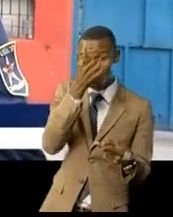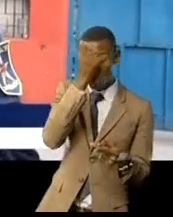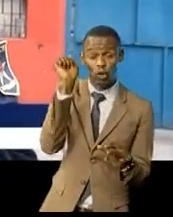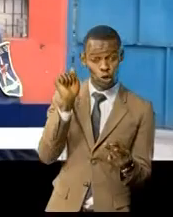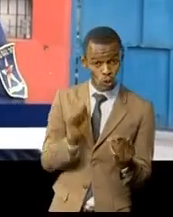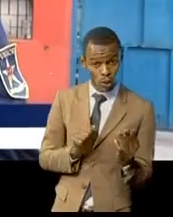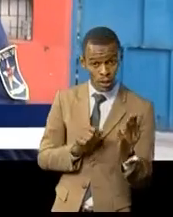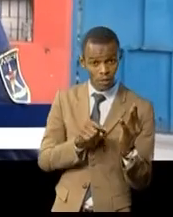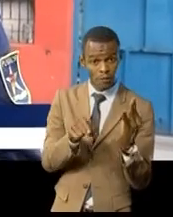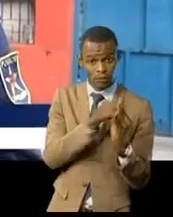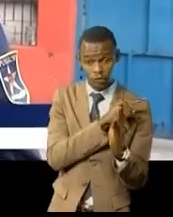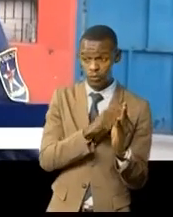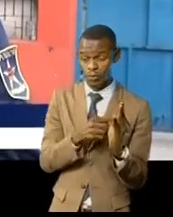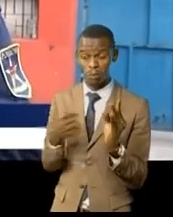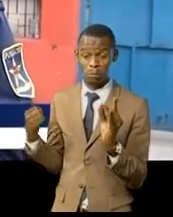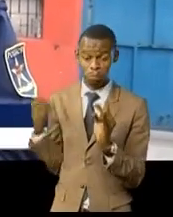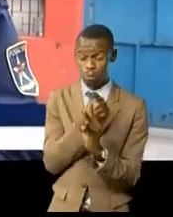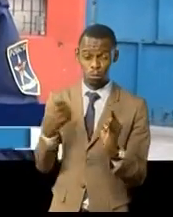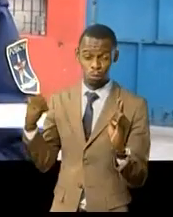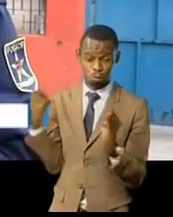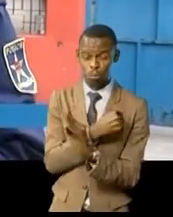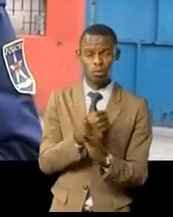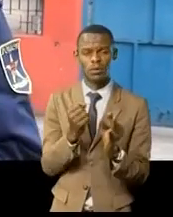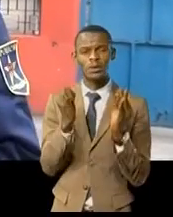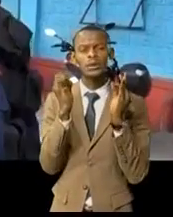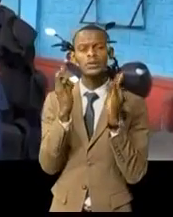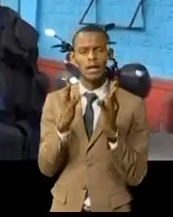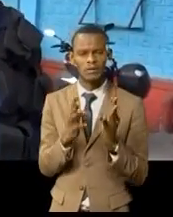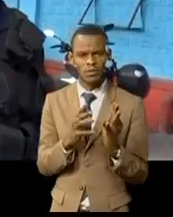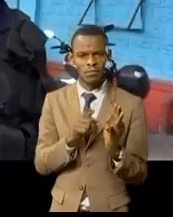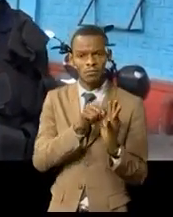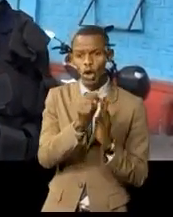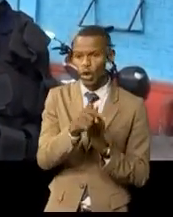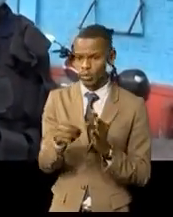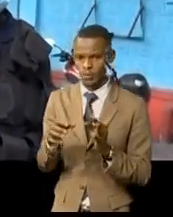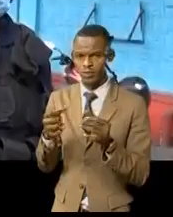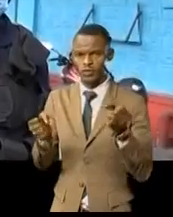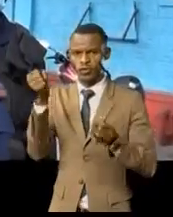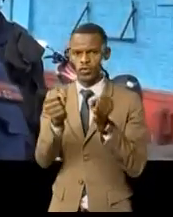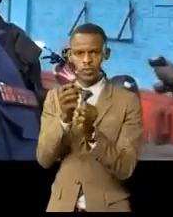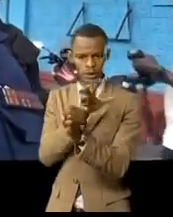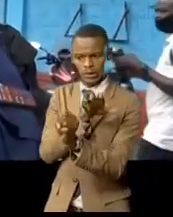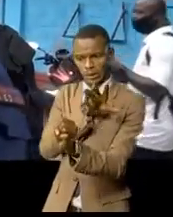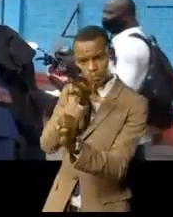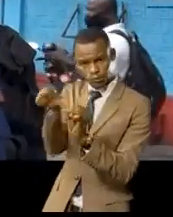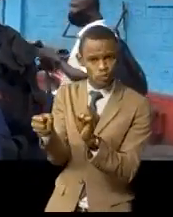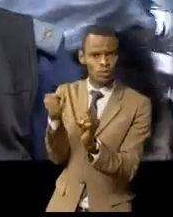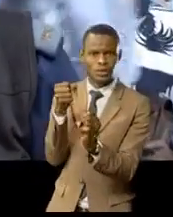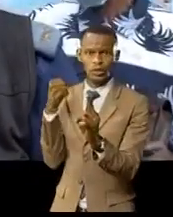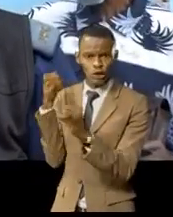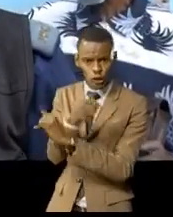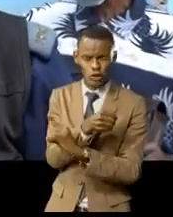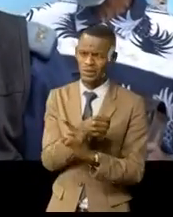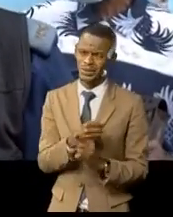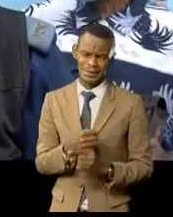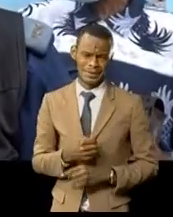Ils ont méchamment détruit les pare-brises de la voiture. Le général Silvano Kasongo est formel. Les actes